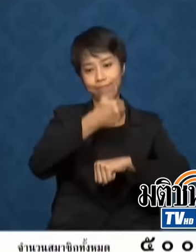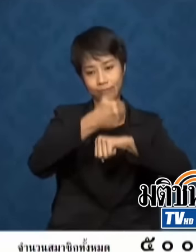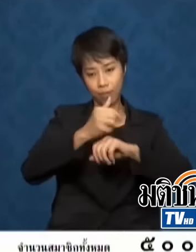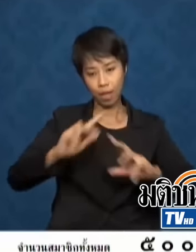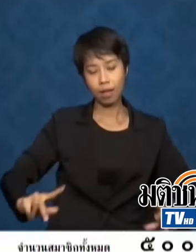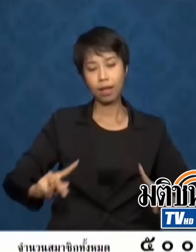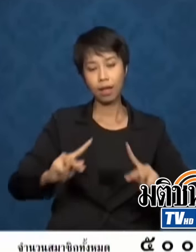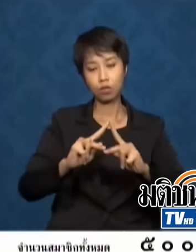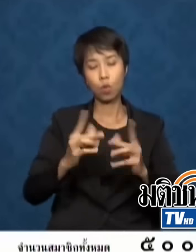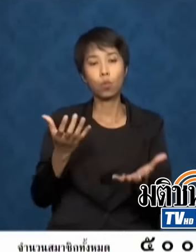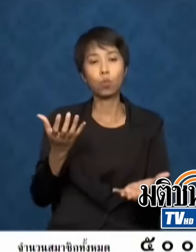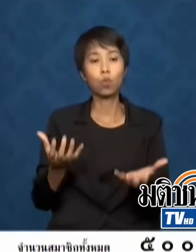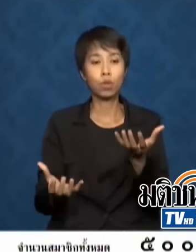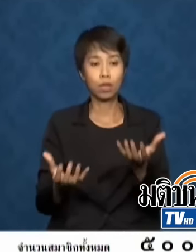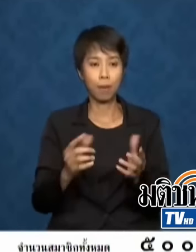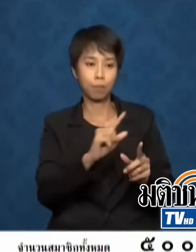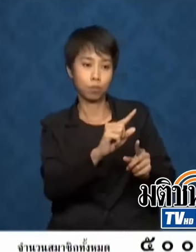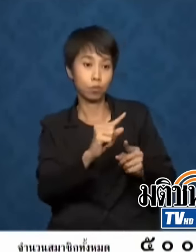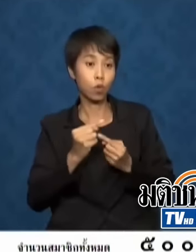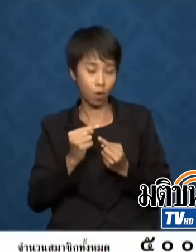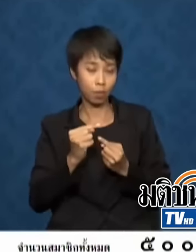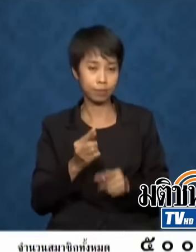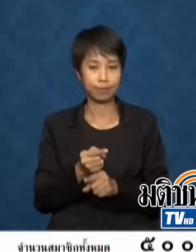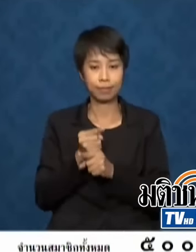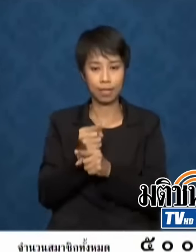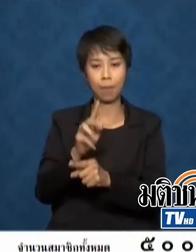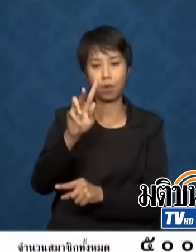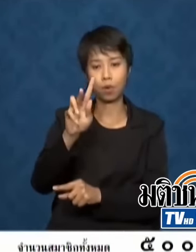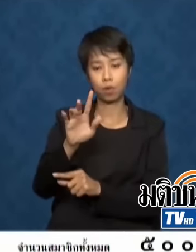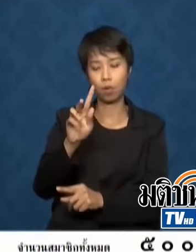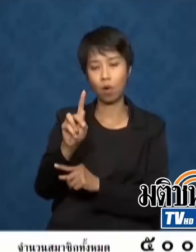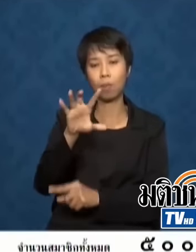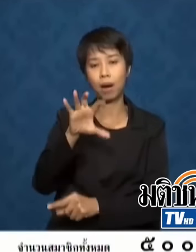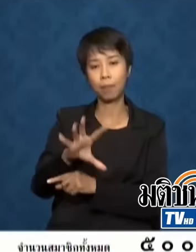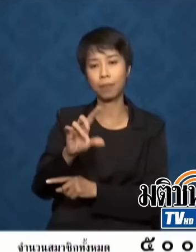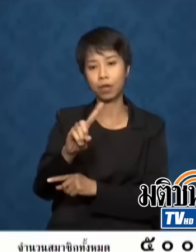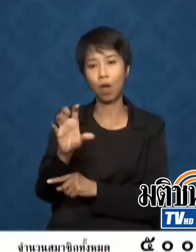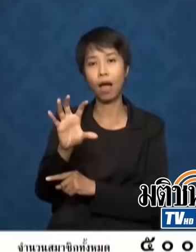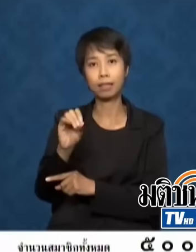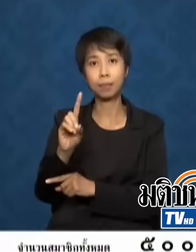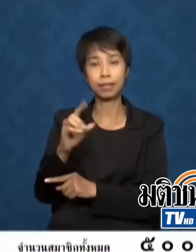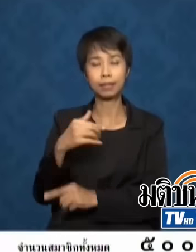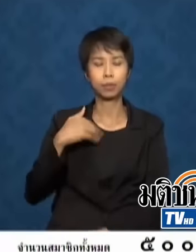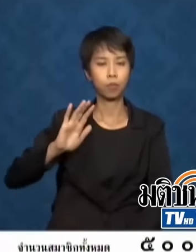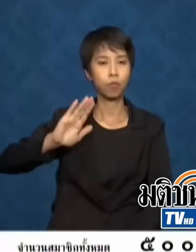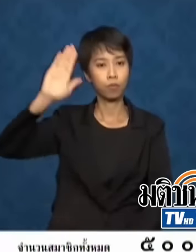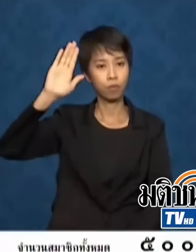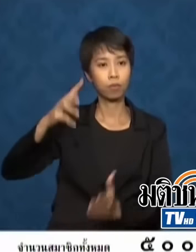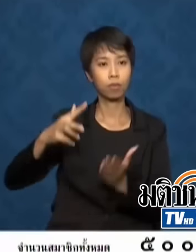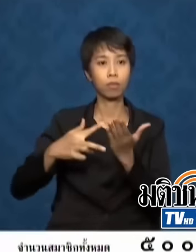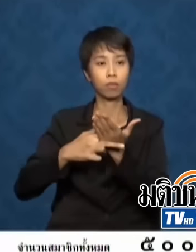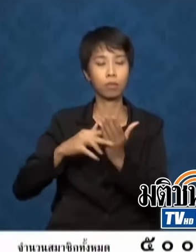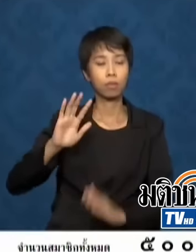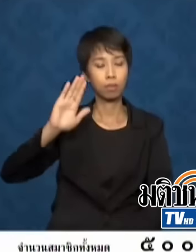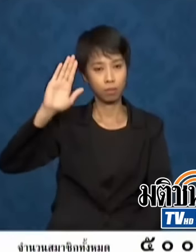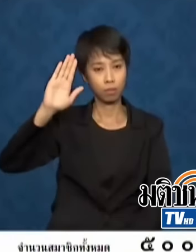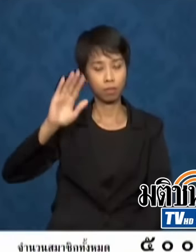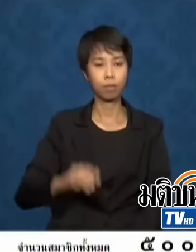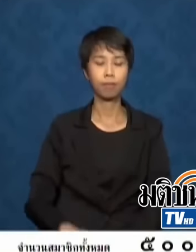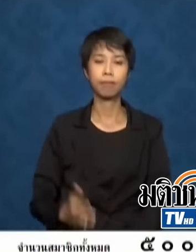ป็นผู้ตอบกระทู้ถามนี้แทนตามข้อบังคับที่151ครับ ท่านประธานครับ ขอเชิญคุณ ท่านประธานที่เคารพครับ ท่านรองครับ